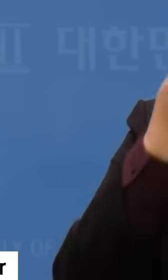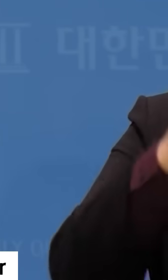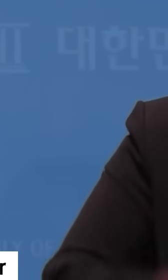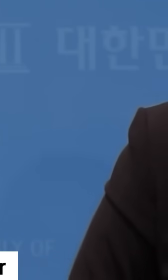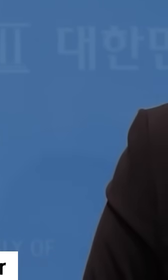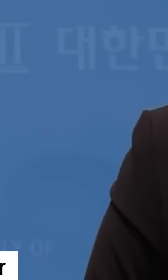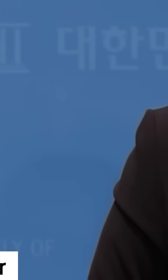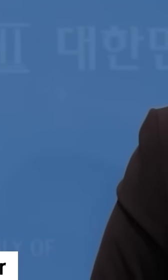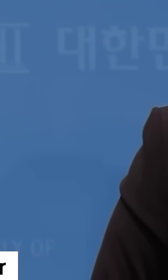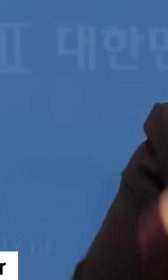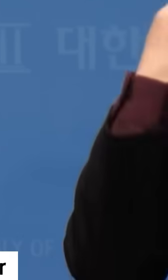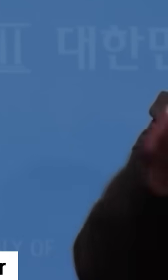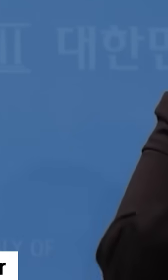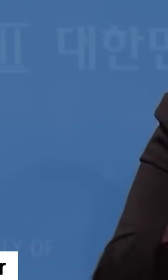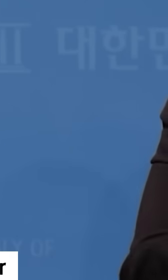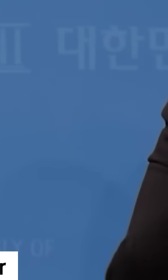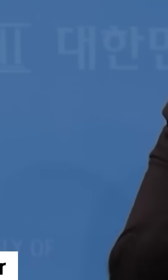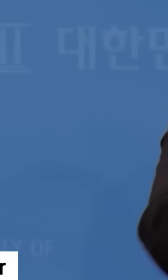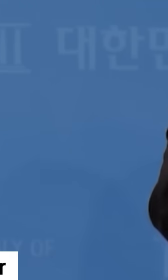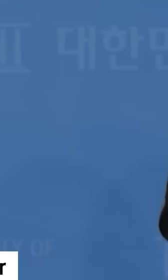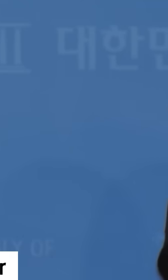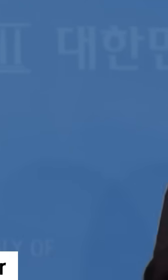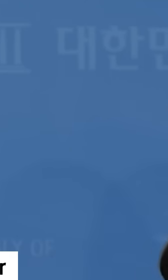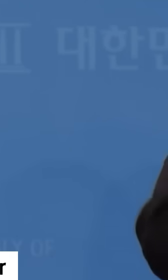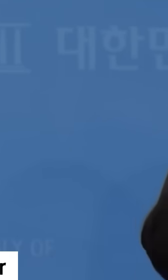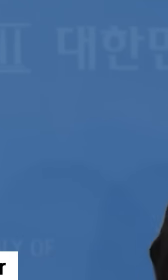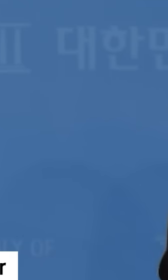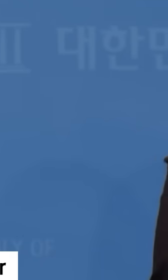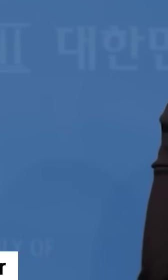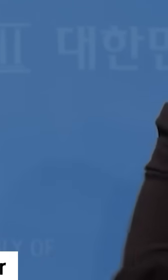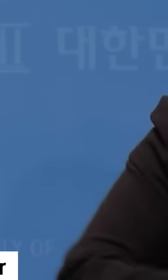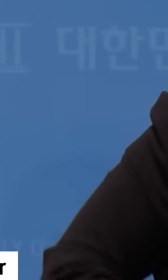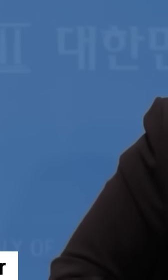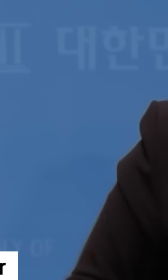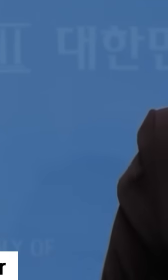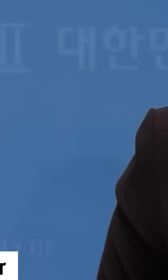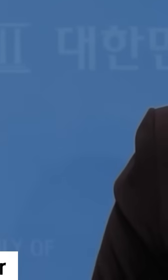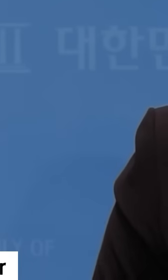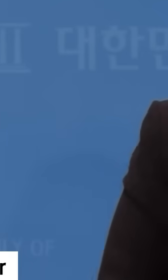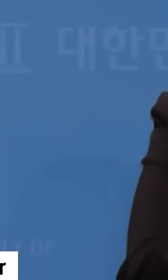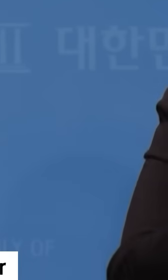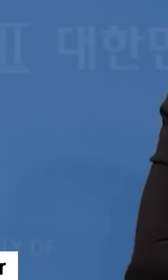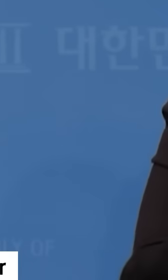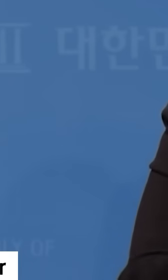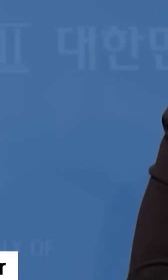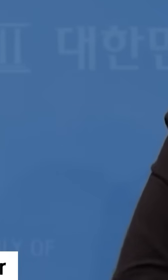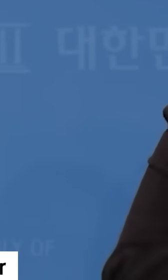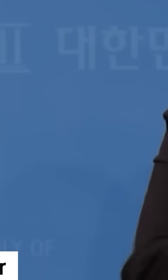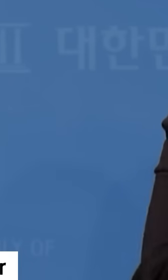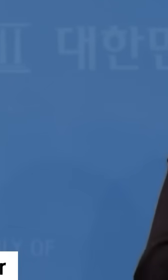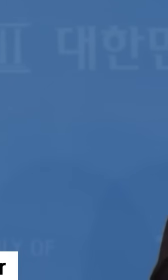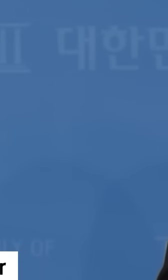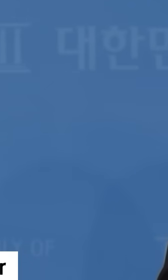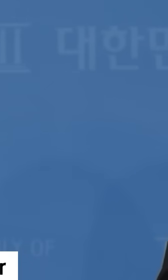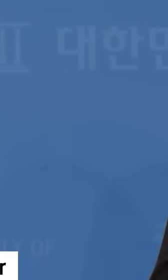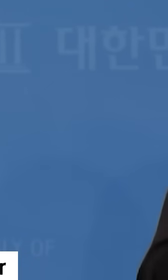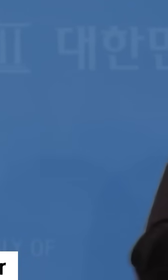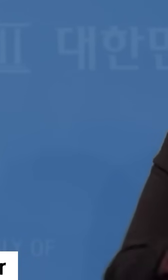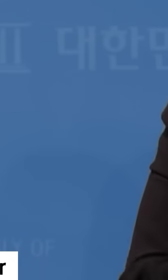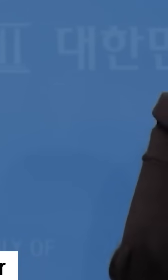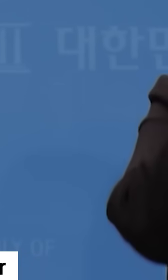바로 피해자를 보호하는 법을 강화하려고 합니다. 피해자가 오히려 자살을 하고 피해자가